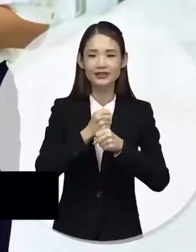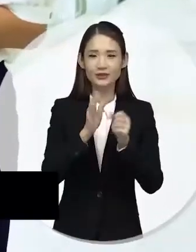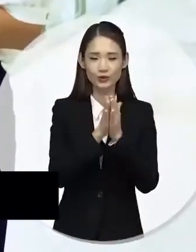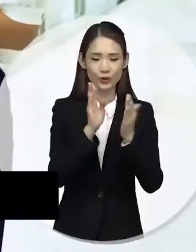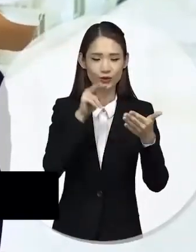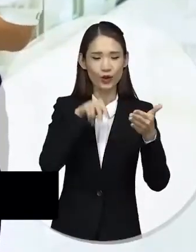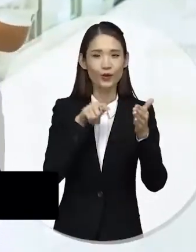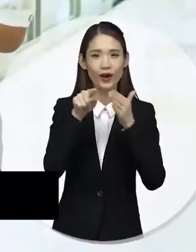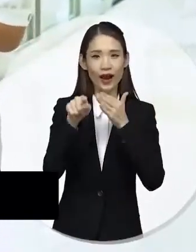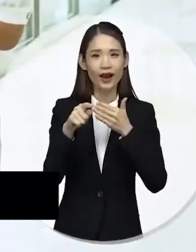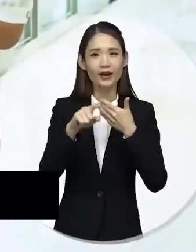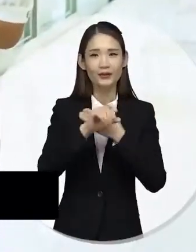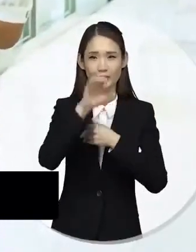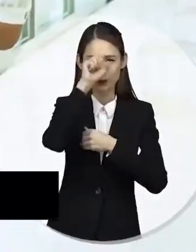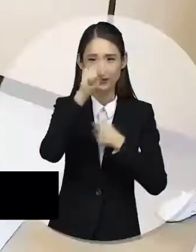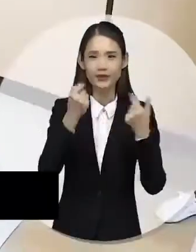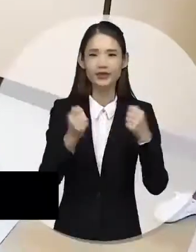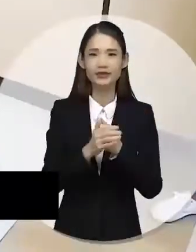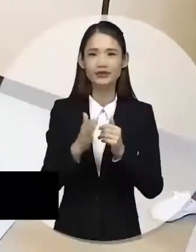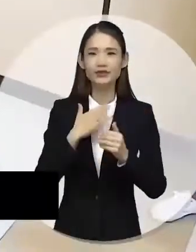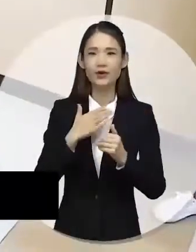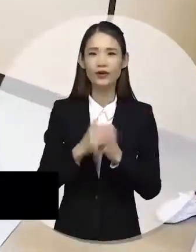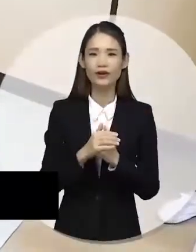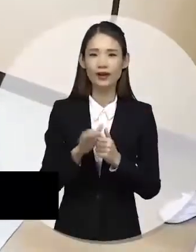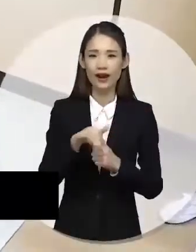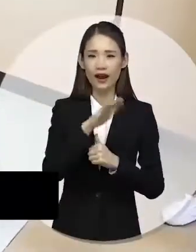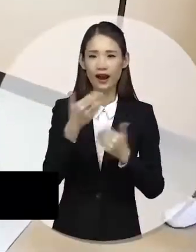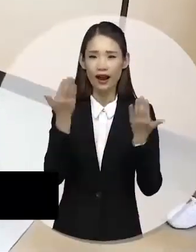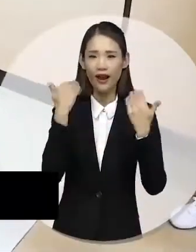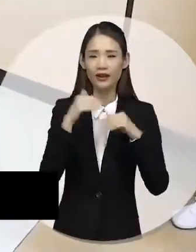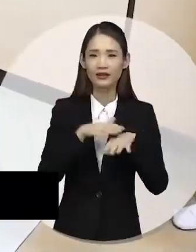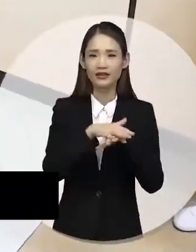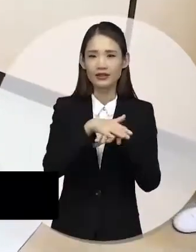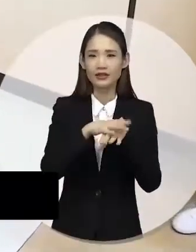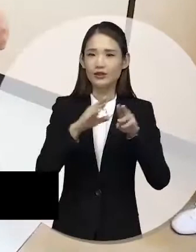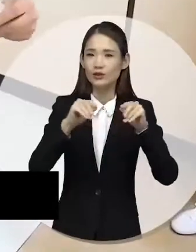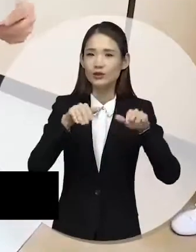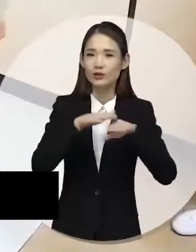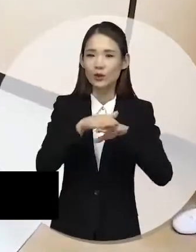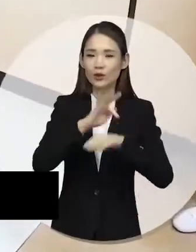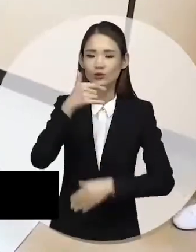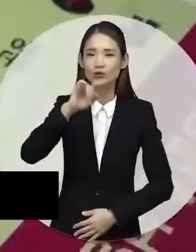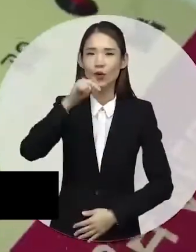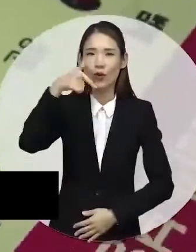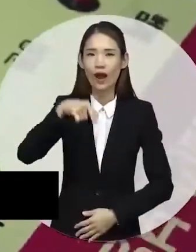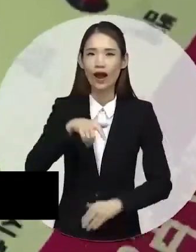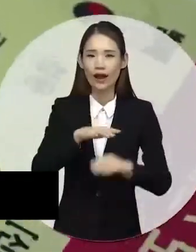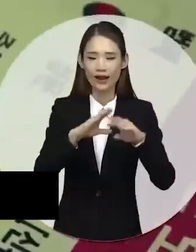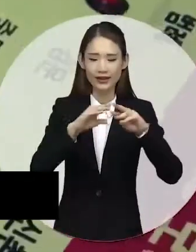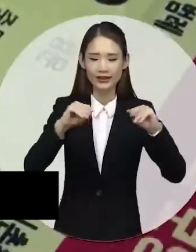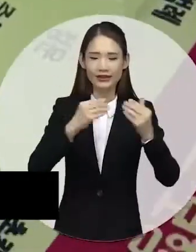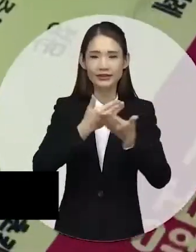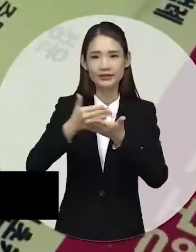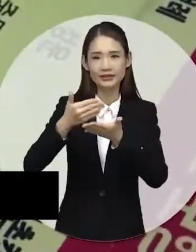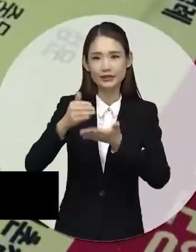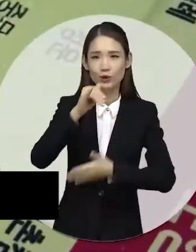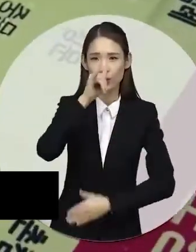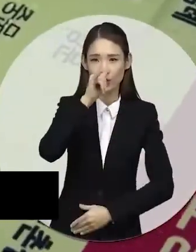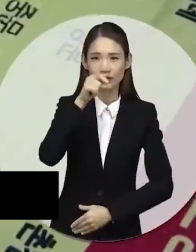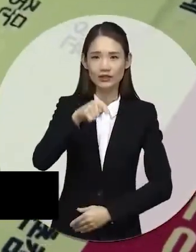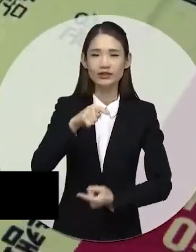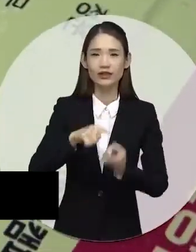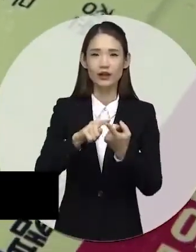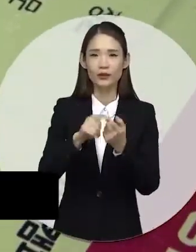도서관에 가시면 좋을 것 같고 저희가 그 이제 학교 촉각 지도가 있어요. 그래서 네. 이 촉각 지도를 통해서